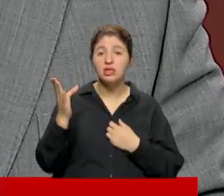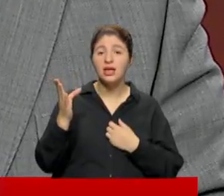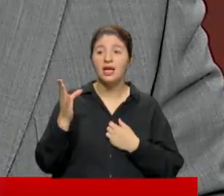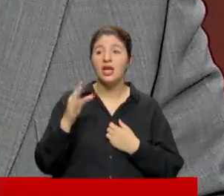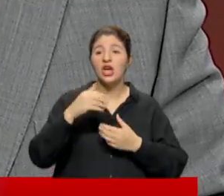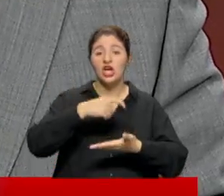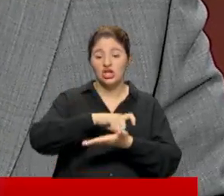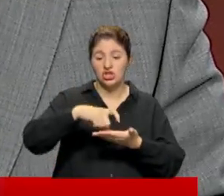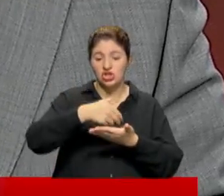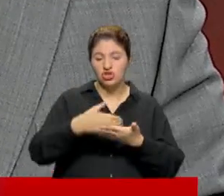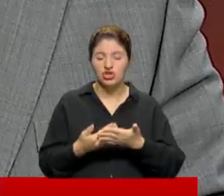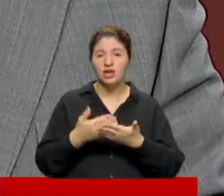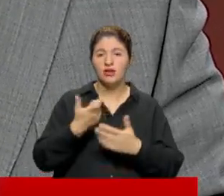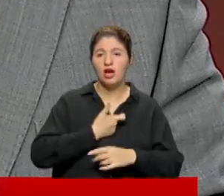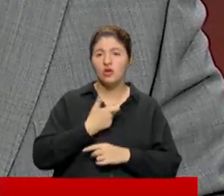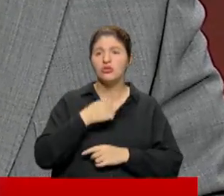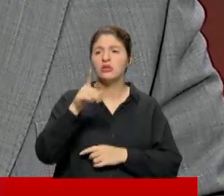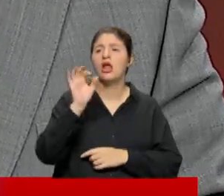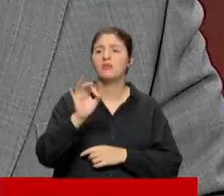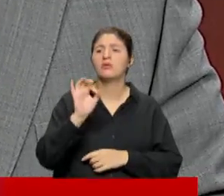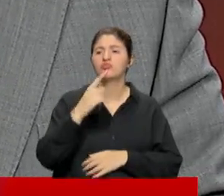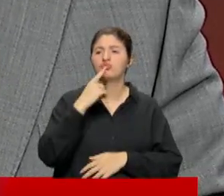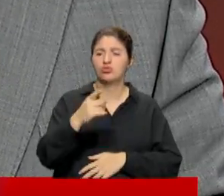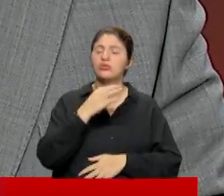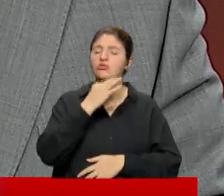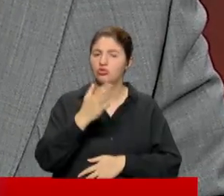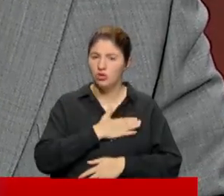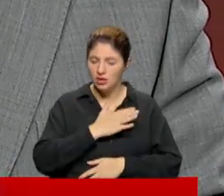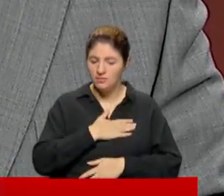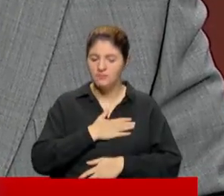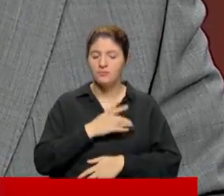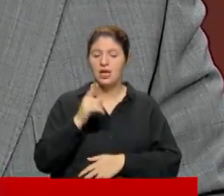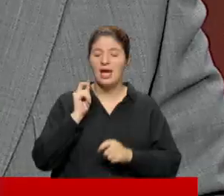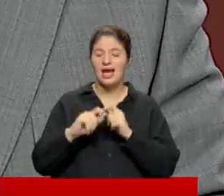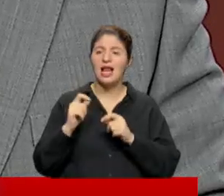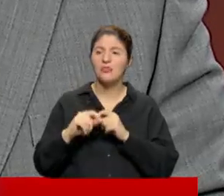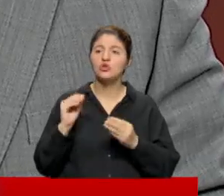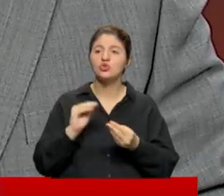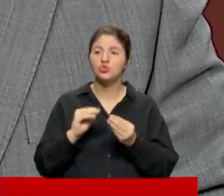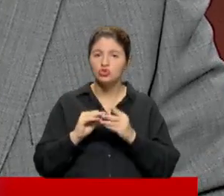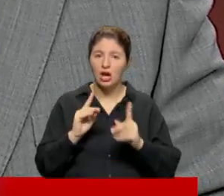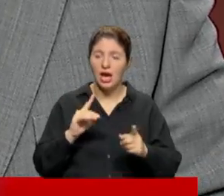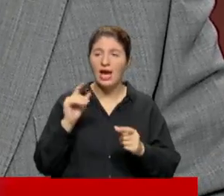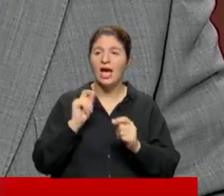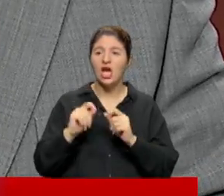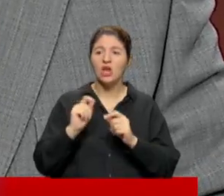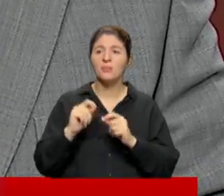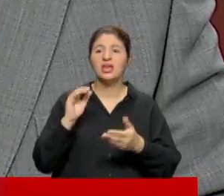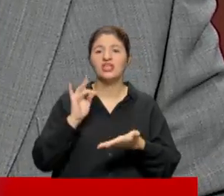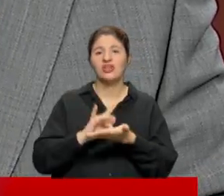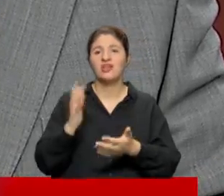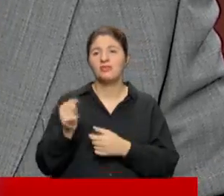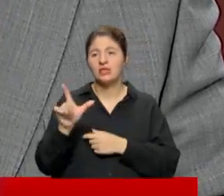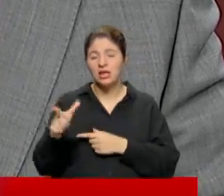çek yasasından dolayı ki sen de sık sık gündeme getiriyorsun Teşekkür ederim ekonomik suça ekonomik Ceza almas